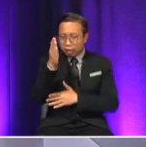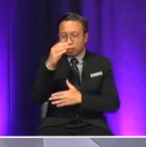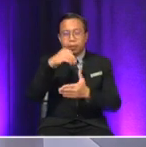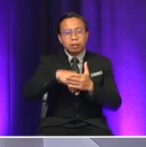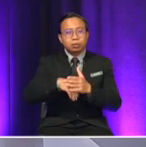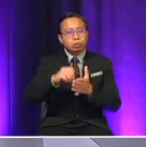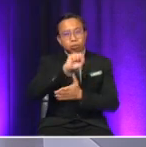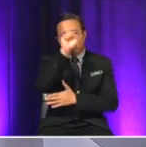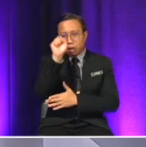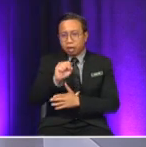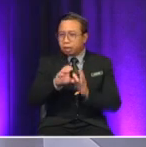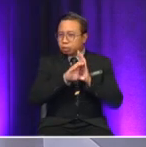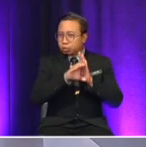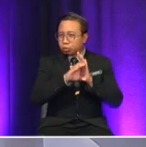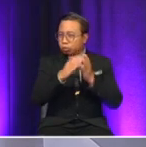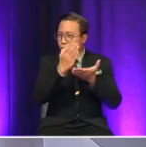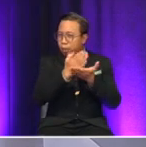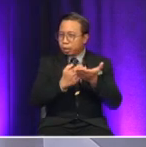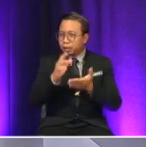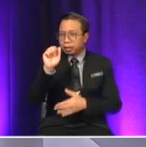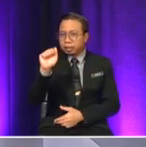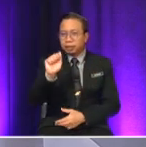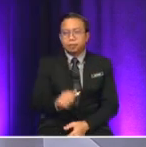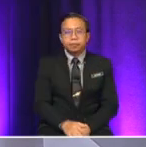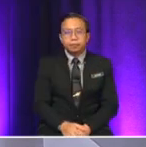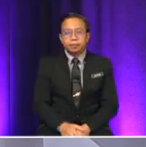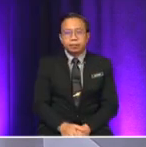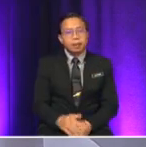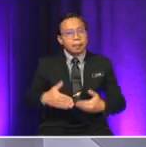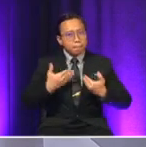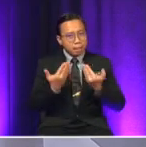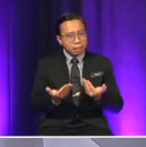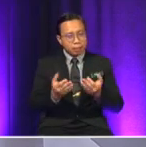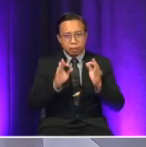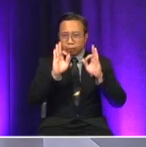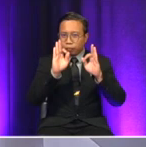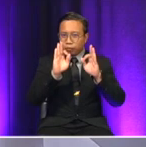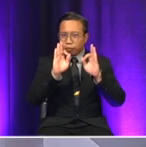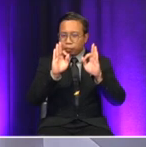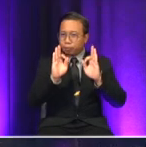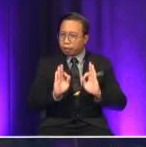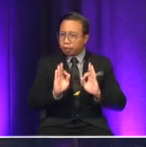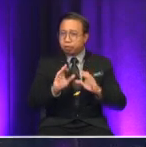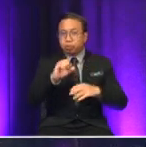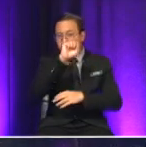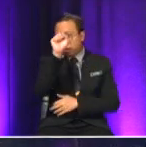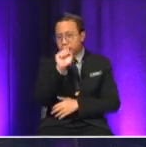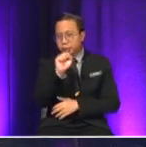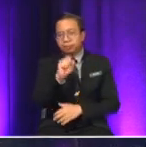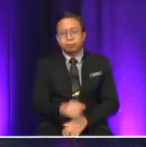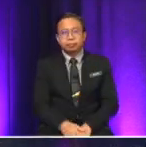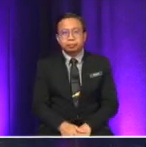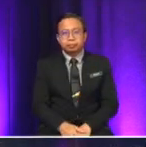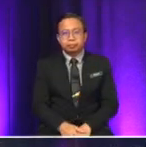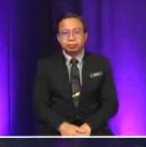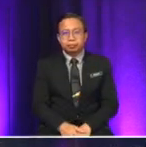ke soalan contoh bahagian A ya cikgu. Ya betul. Bahagian ini bagaimana format soalan ni cikgu? Okey, Jais. Okey, saya masuk dulu